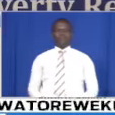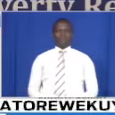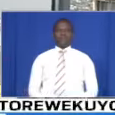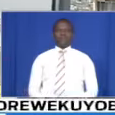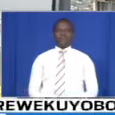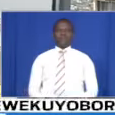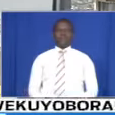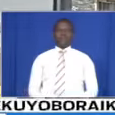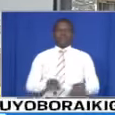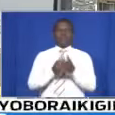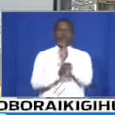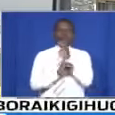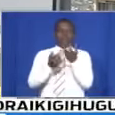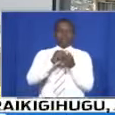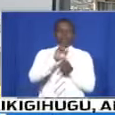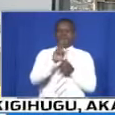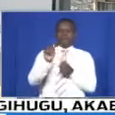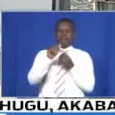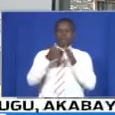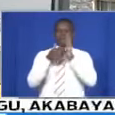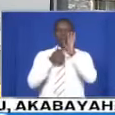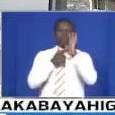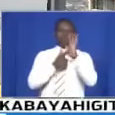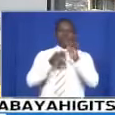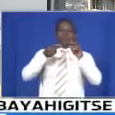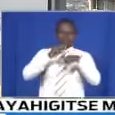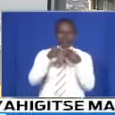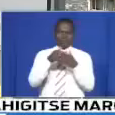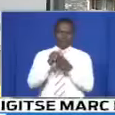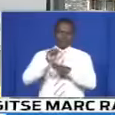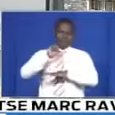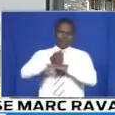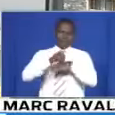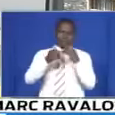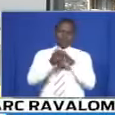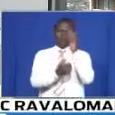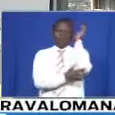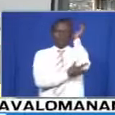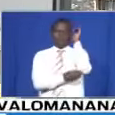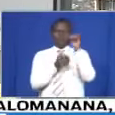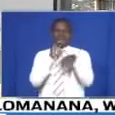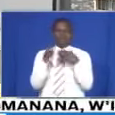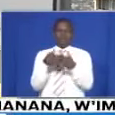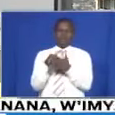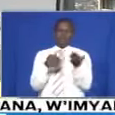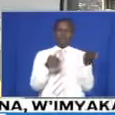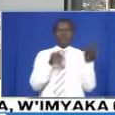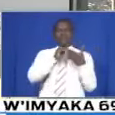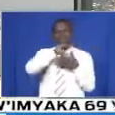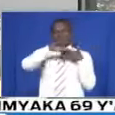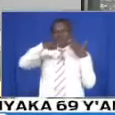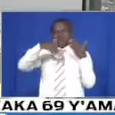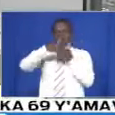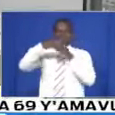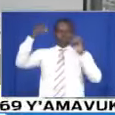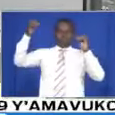Ikigo cy'igihugu cy'ibarurishamibare kigaragaza ko kimwe mu byatumye habaho kutagabanyuka k'ubukene ari uko izuba ryavuye ari ryinshi cyane cyane mu